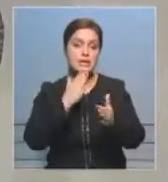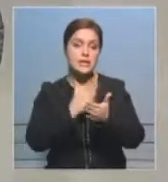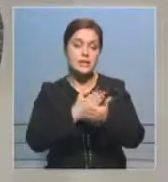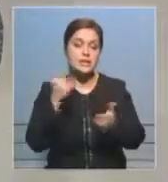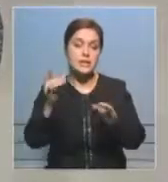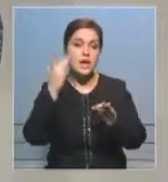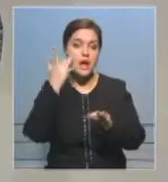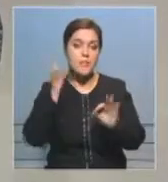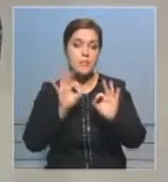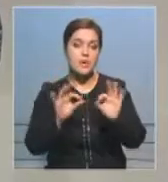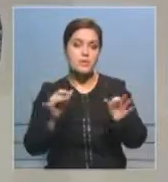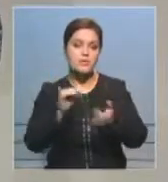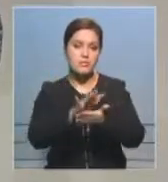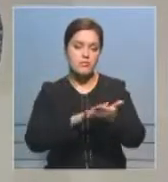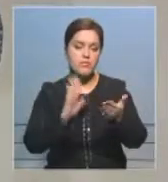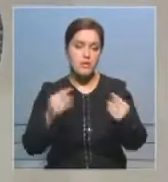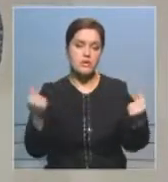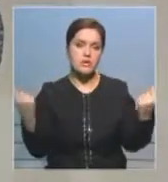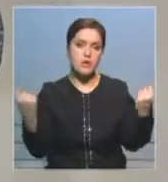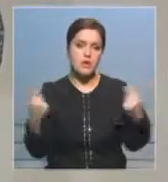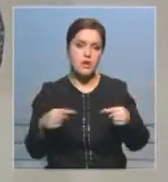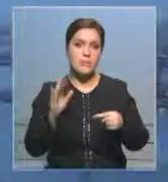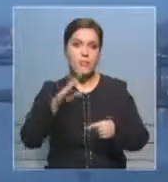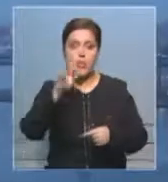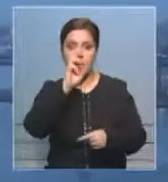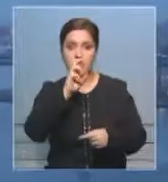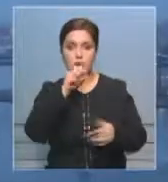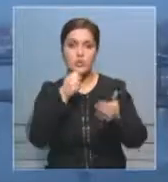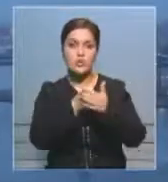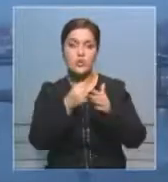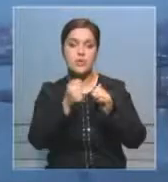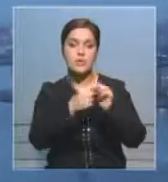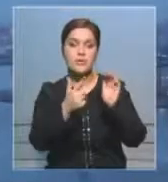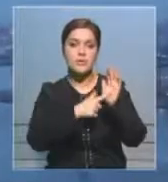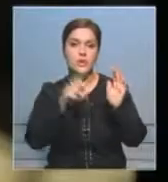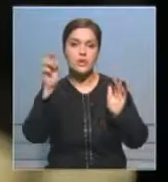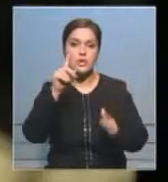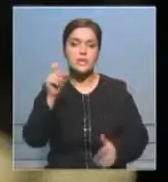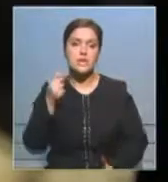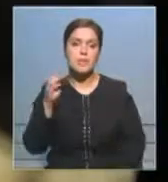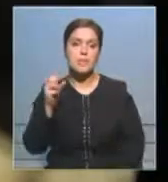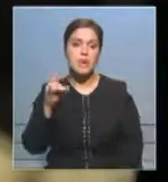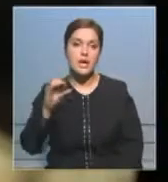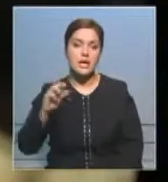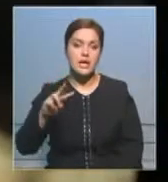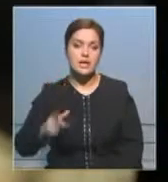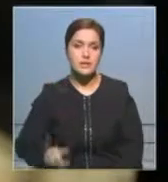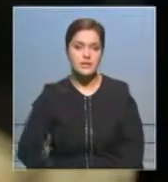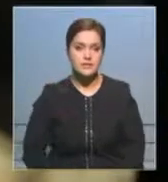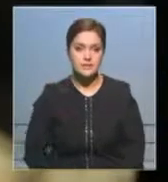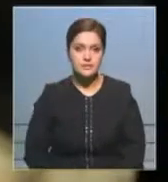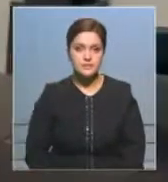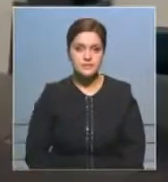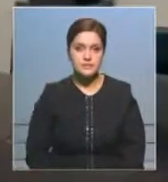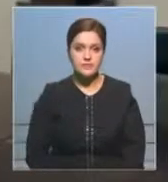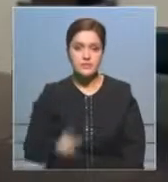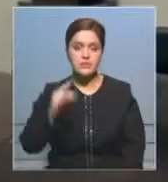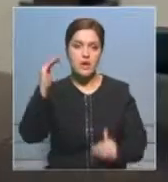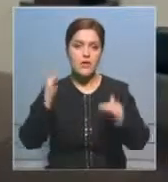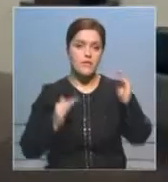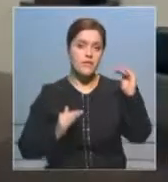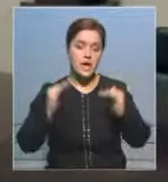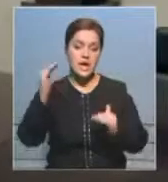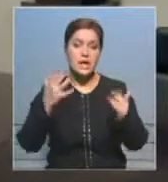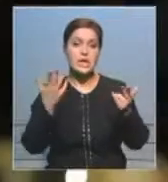предсказывает дальнейшее падение стоимости нефти до 17 долларов за баррель доу-джонса туалет вверх-вниз-вверх-вниз я